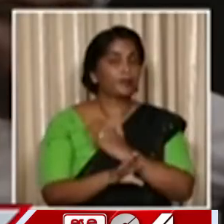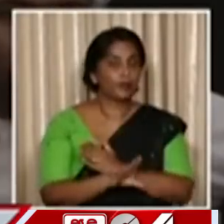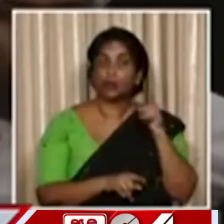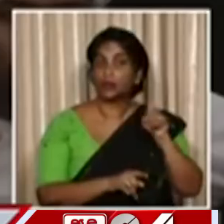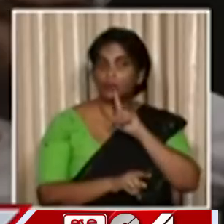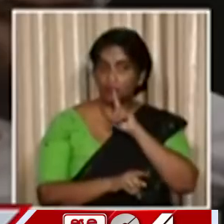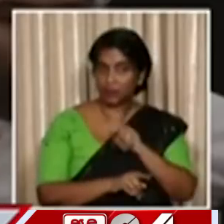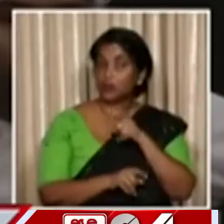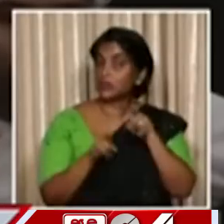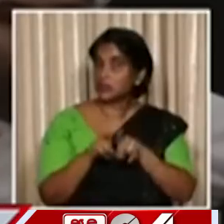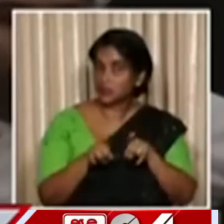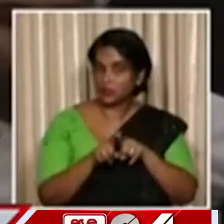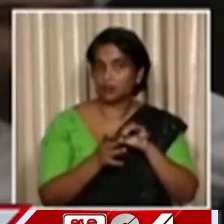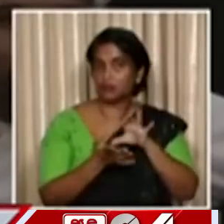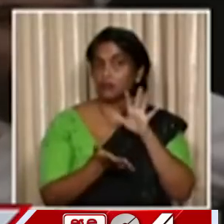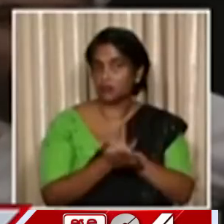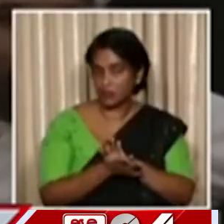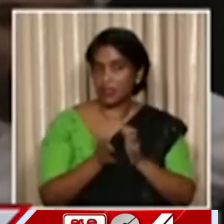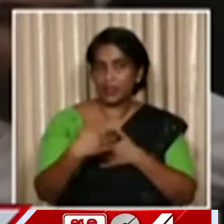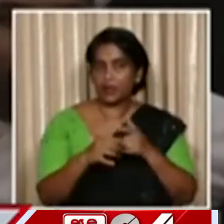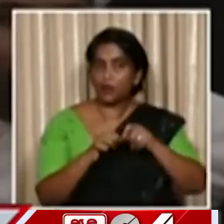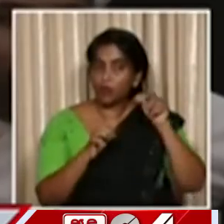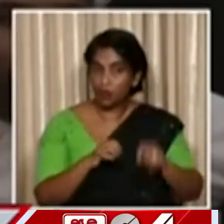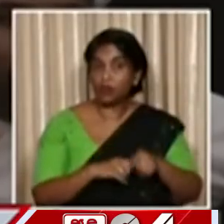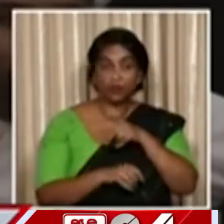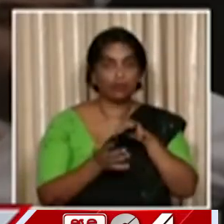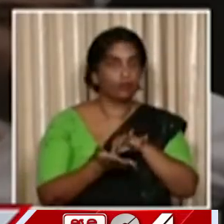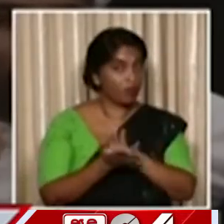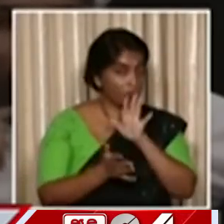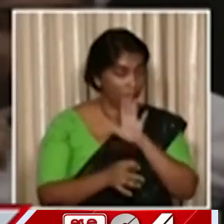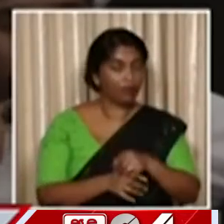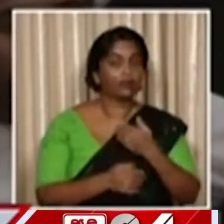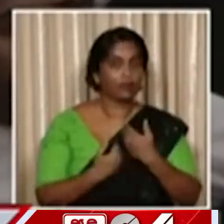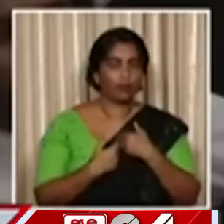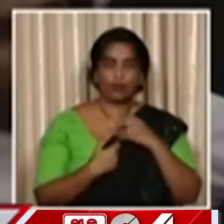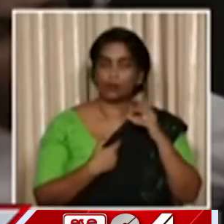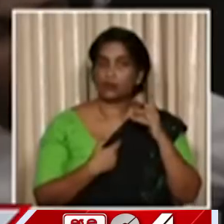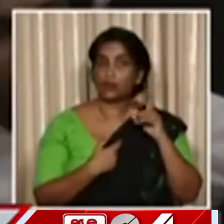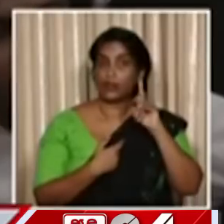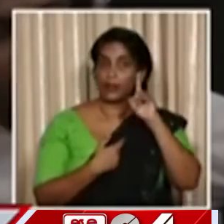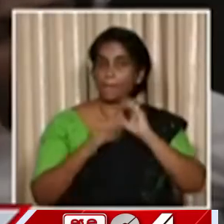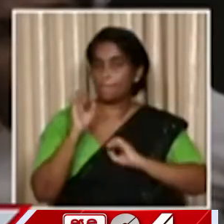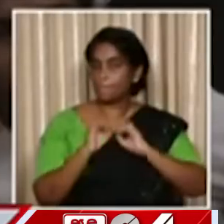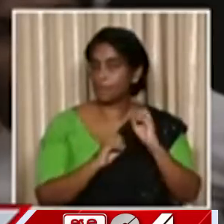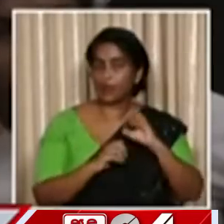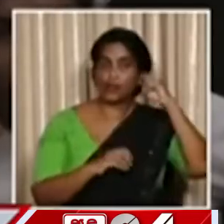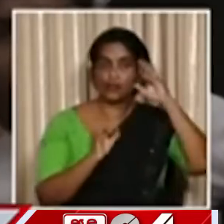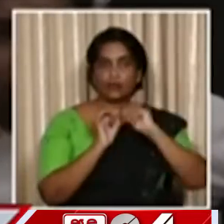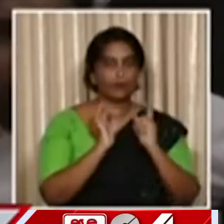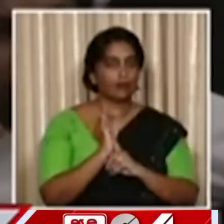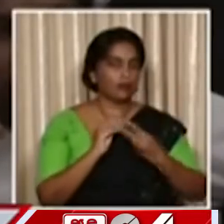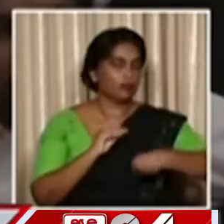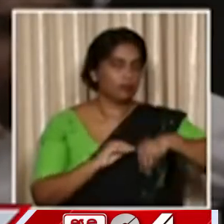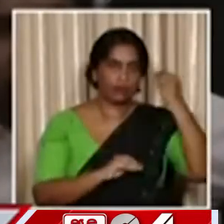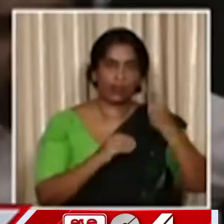ඔහු කියනවා මෙන්න මෙහෙම තීන්දුවක් ගන්න හදනවා කැබිනට් මණ්ඩලයෙන්. එහෙම තීන්දුවක් ආවොත් එහෙම අපි 1%කින්වත් විදුලි ගිල ගාස්තු වැඩි